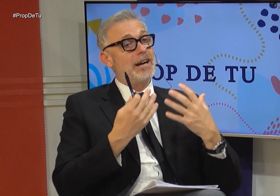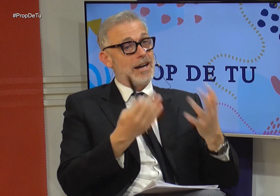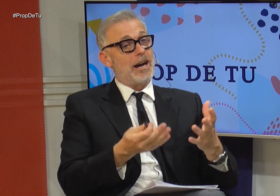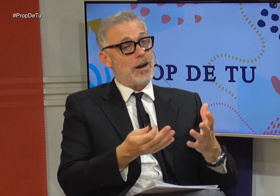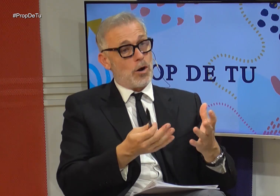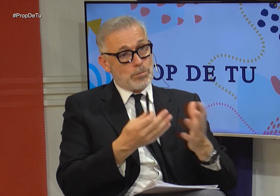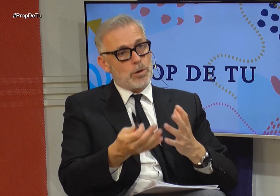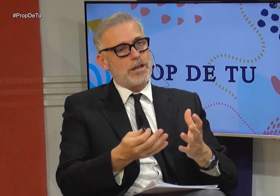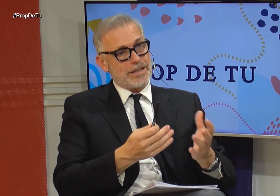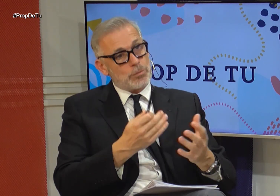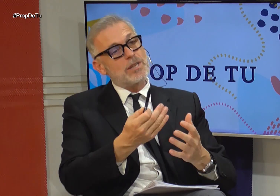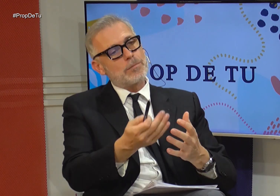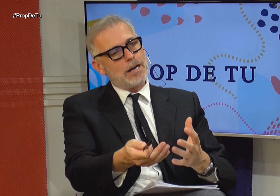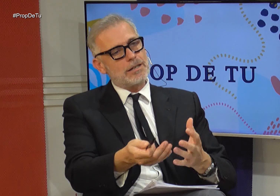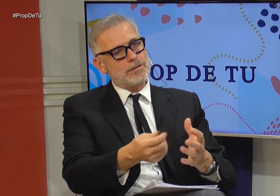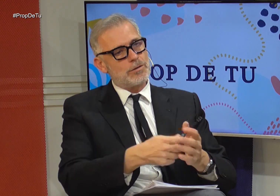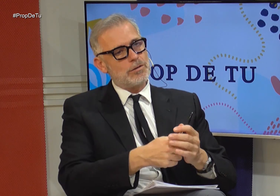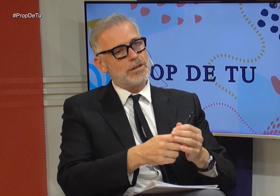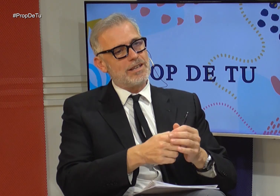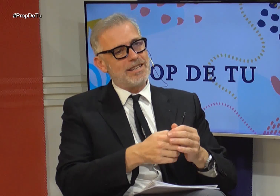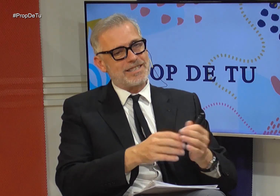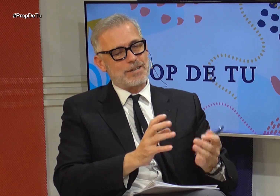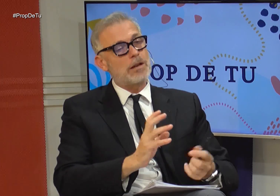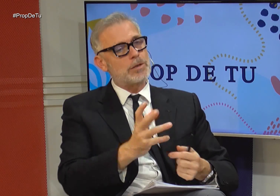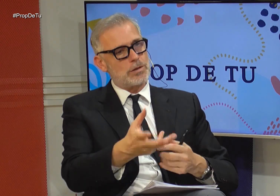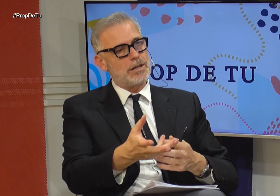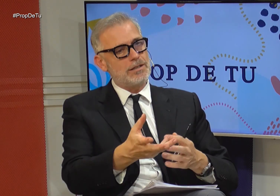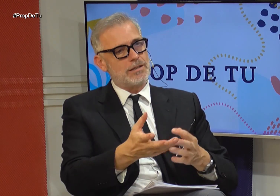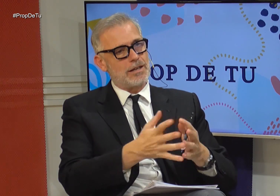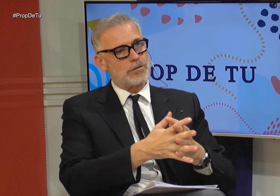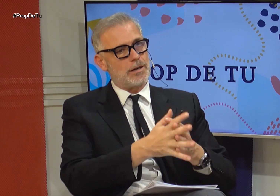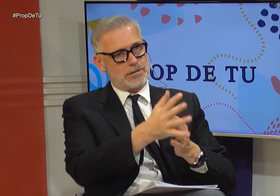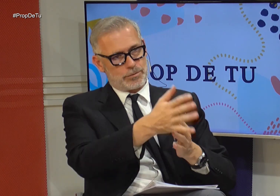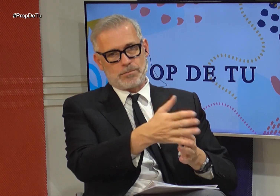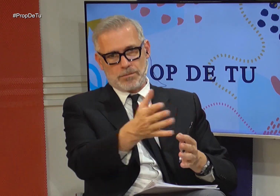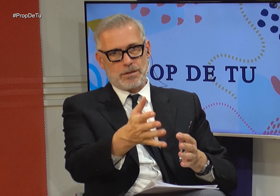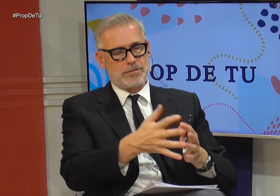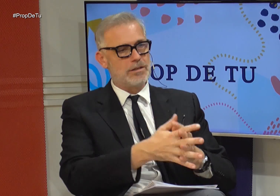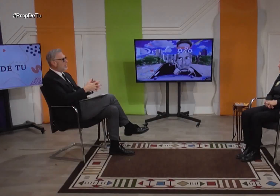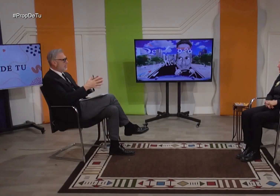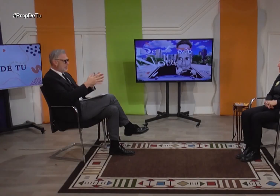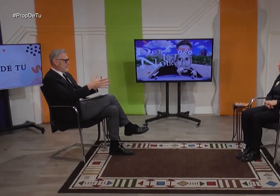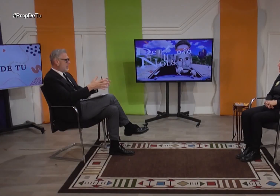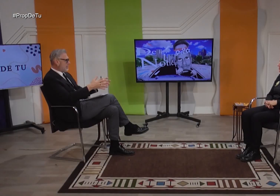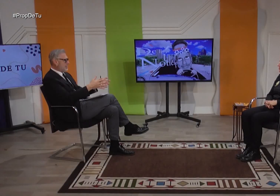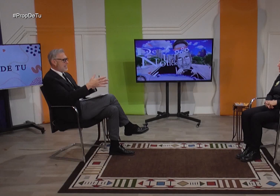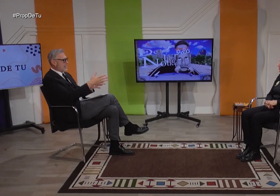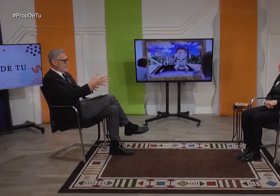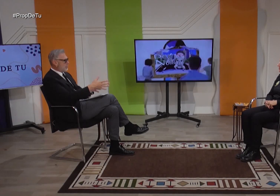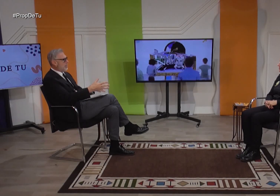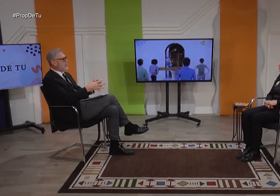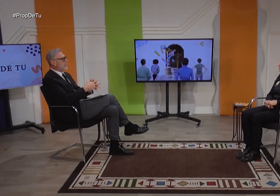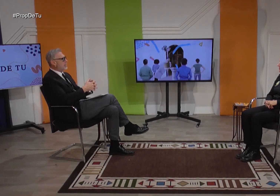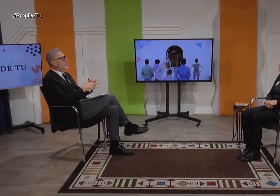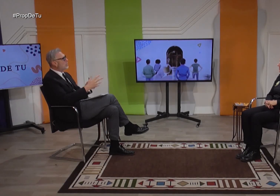arribat a veure i a observar, no? En aquest cas, una persona intentant robar, pues, en dates senyalades